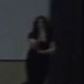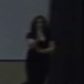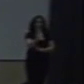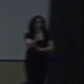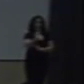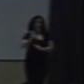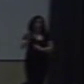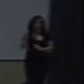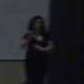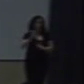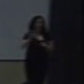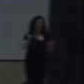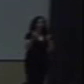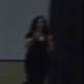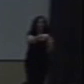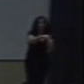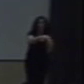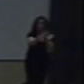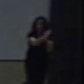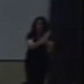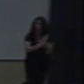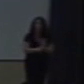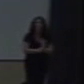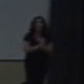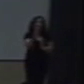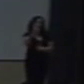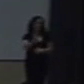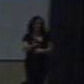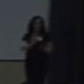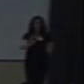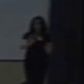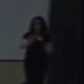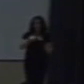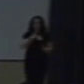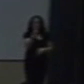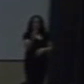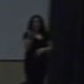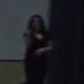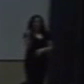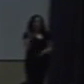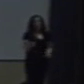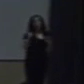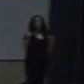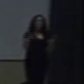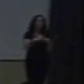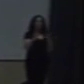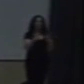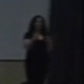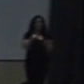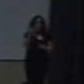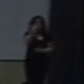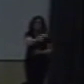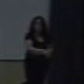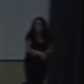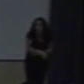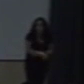TV3. Mai se m'havia acudit, com deia una mica la Sílvia, la frase és que estic fent responsabilitat social. Ho portava